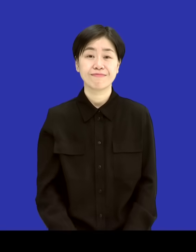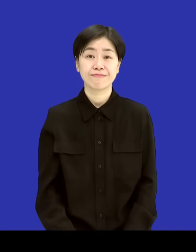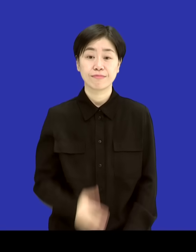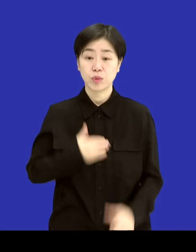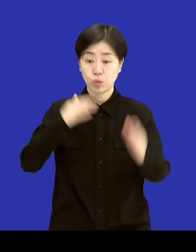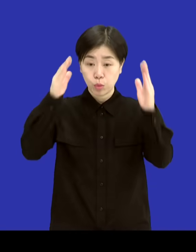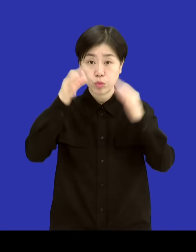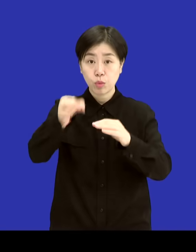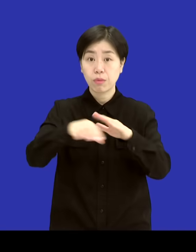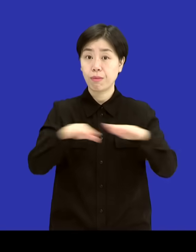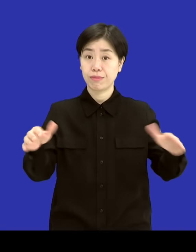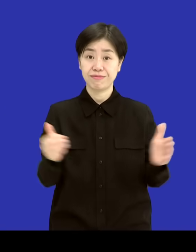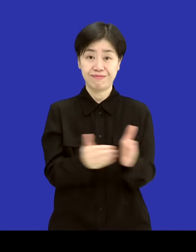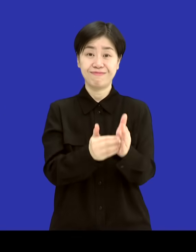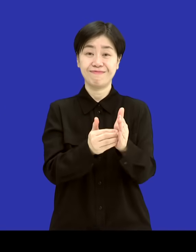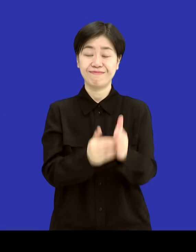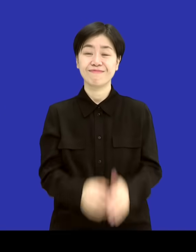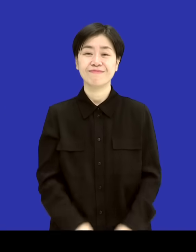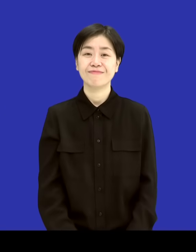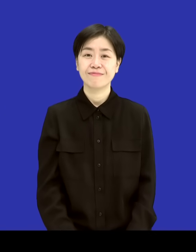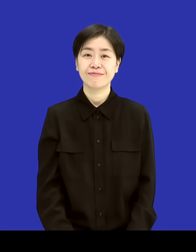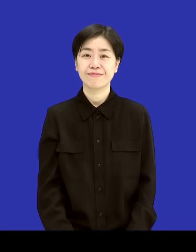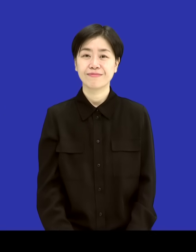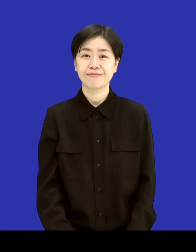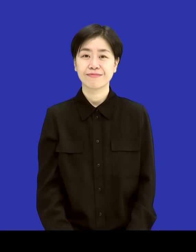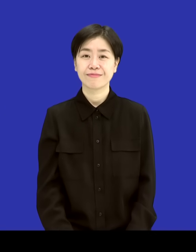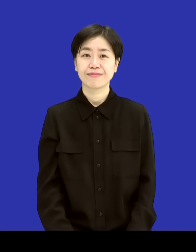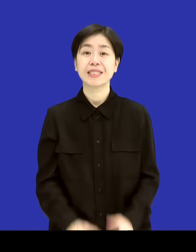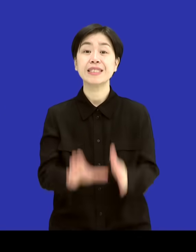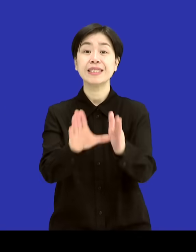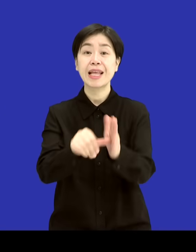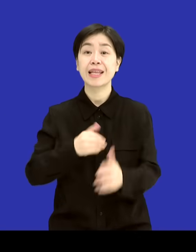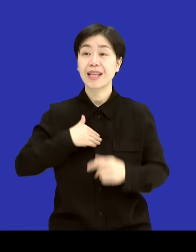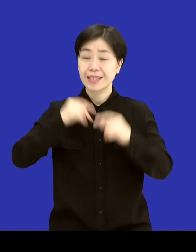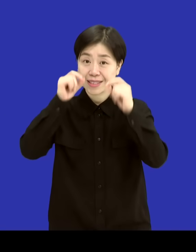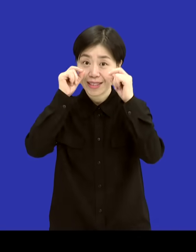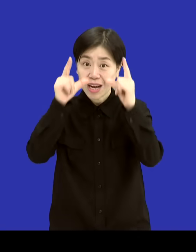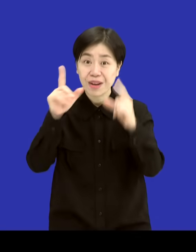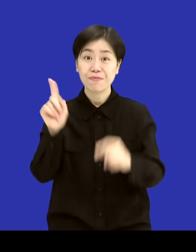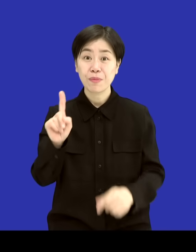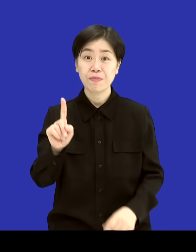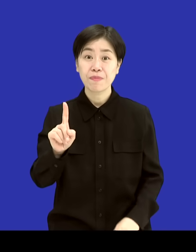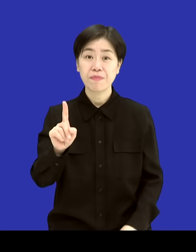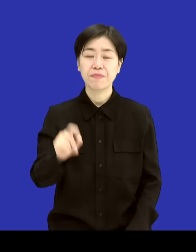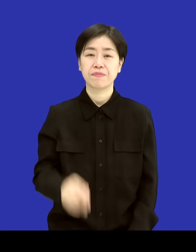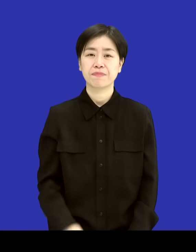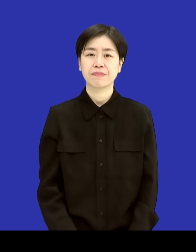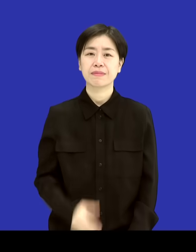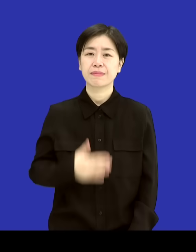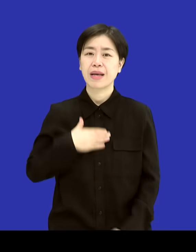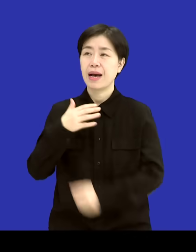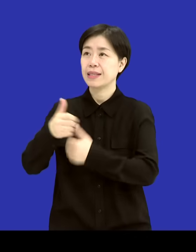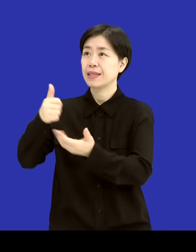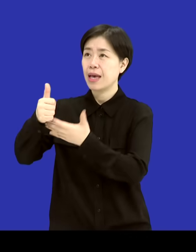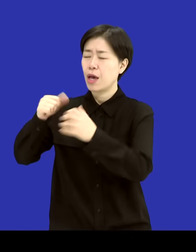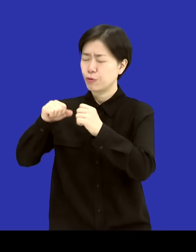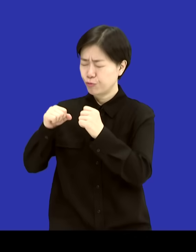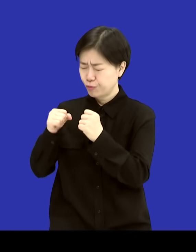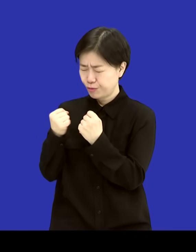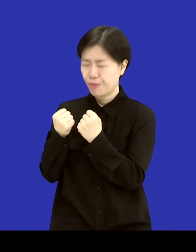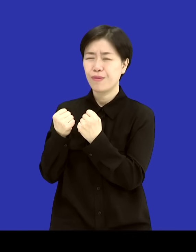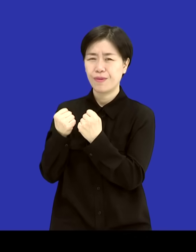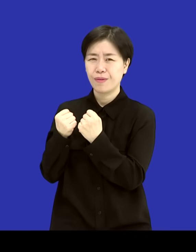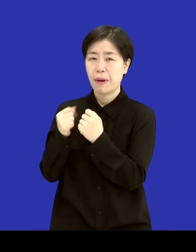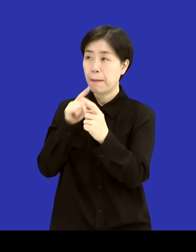해결을 해주시게 되고 예. 그때 이제 좀 알게 됐어요. 그러니까 뭔가 이렇게 순종하고 하나님 말씀에